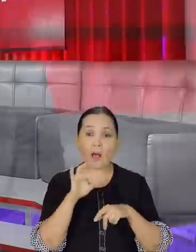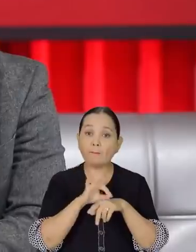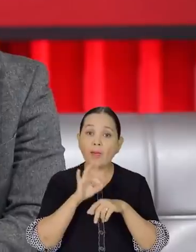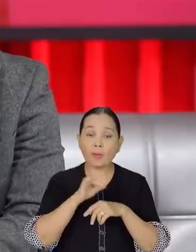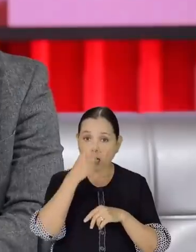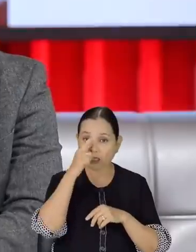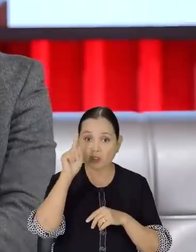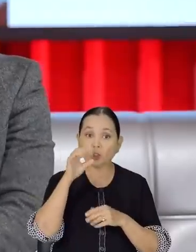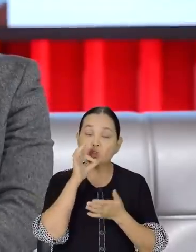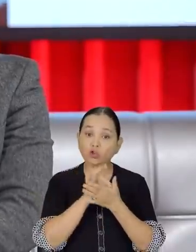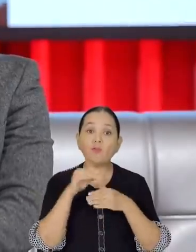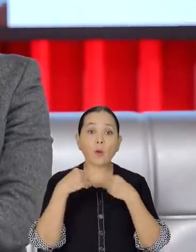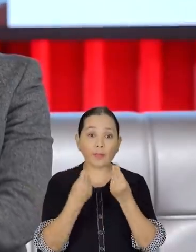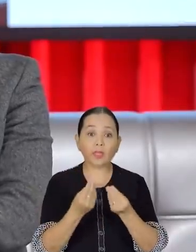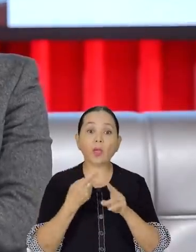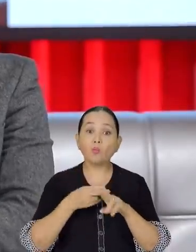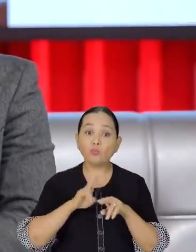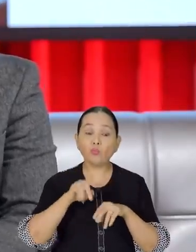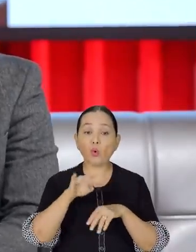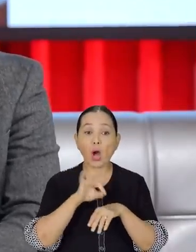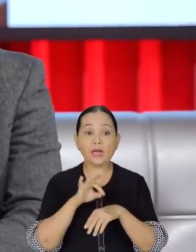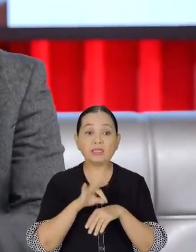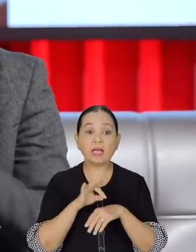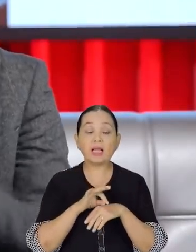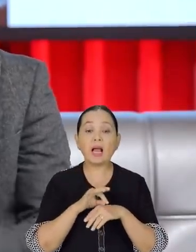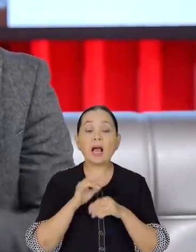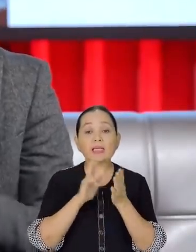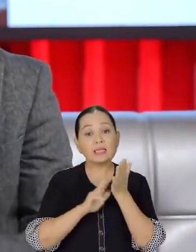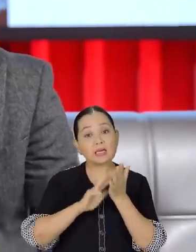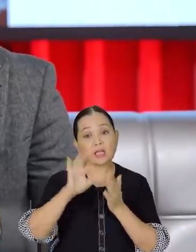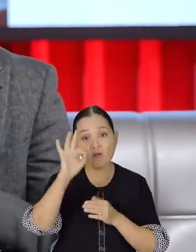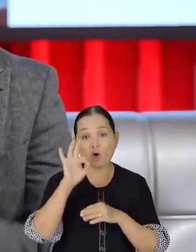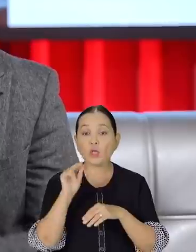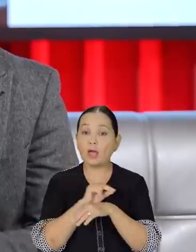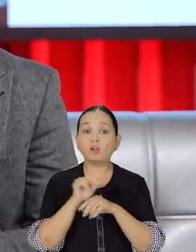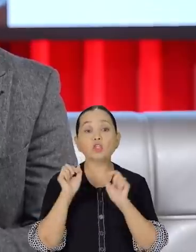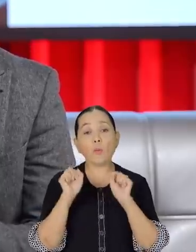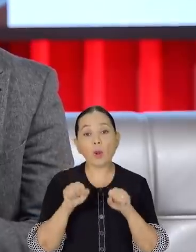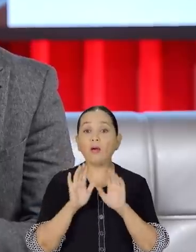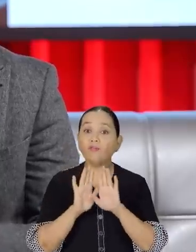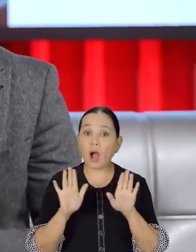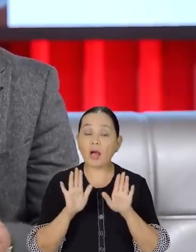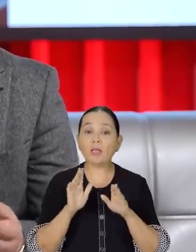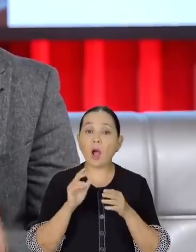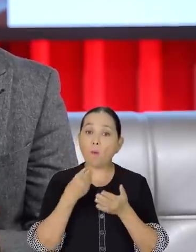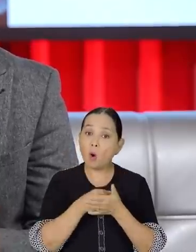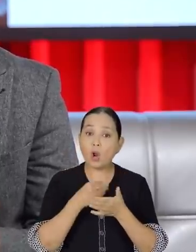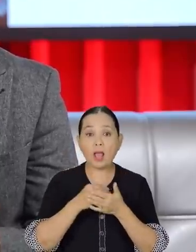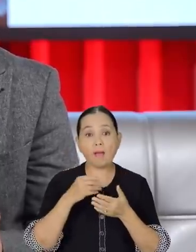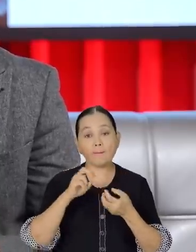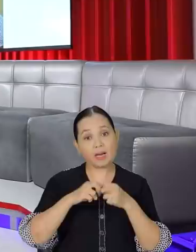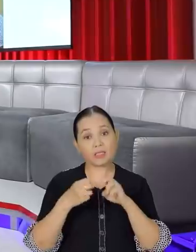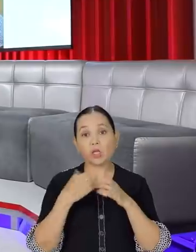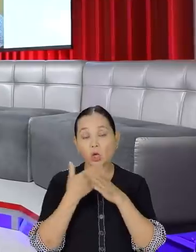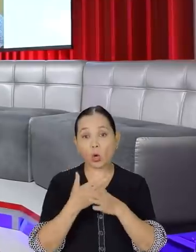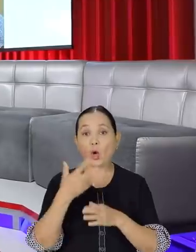Bemorga Hindistondan javob kelgan, bu xastalikni 80% davolasa bo'ladi, faqatgina moliyaviy masalada yordam